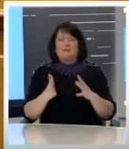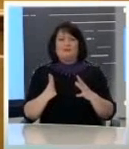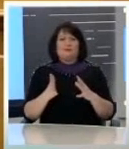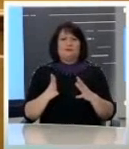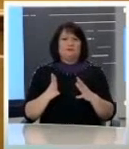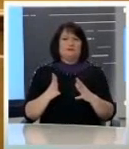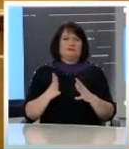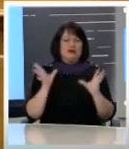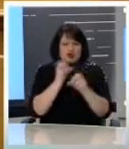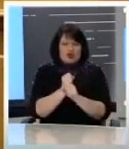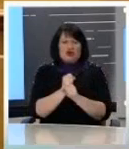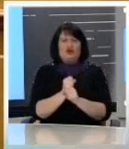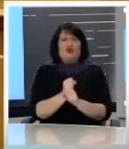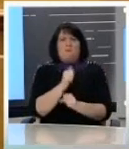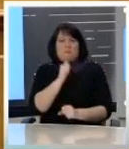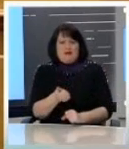γκρίζας πολιτικής.